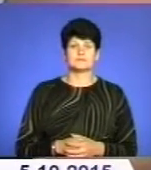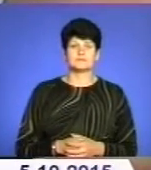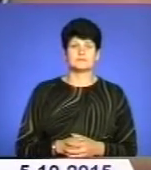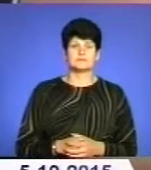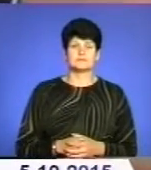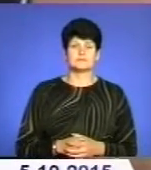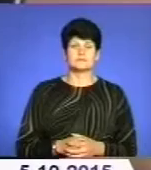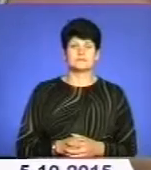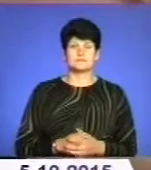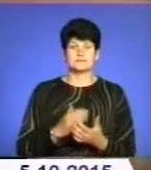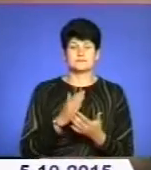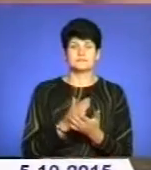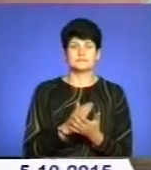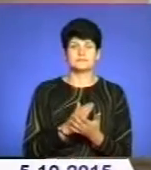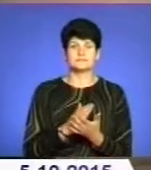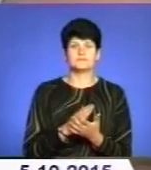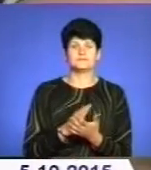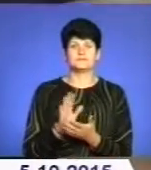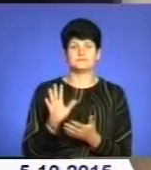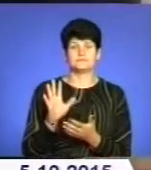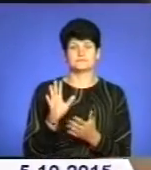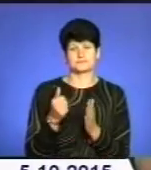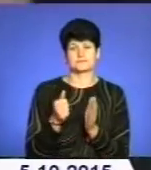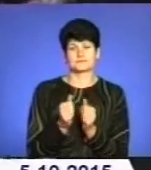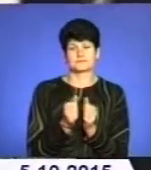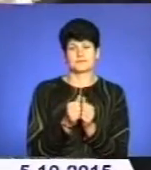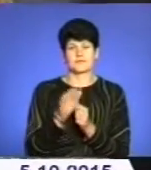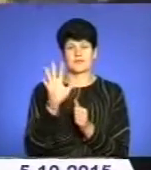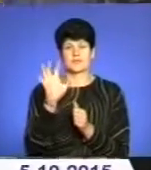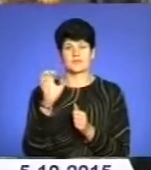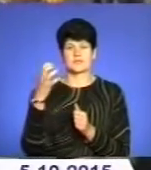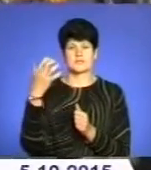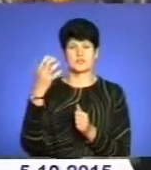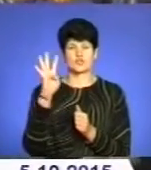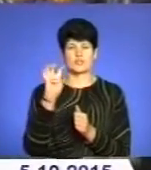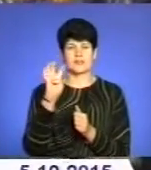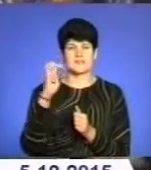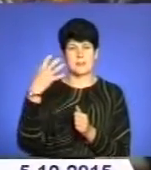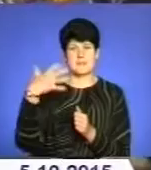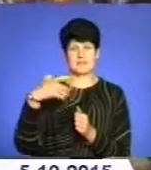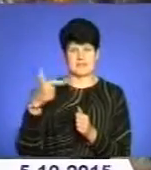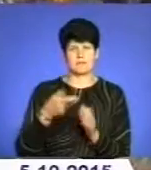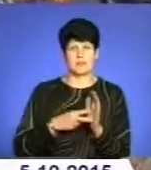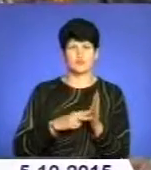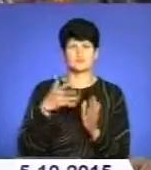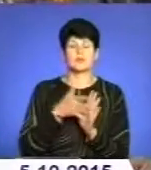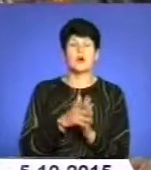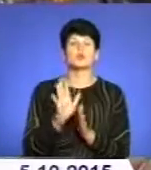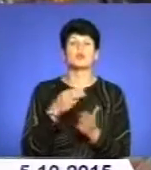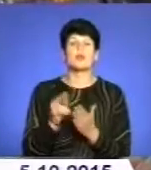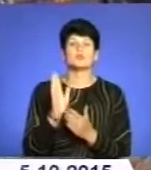400. Ну, думаю, десь під 450 гривень. Плануєте потратити сьогодні? І що будете